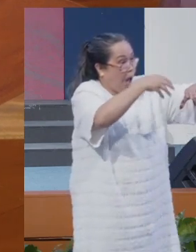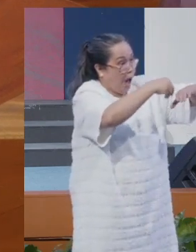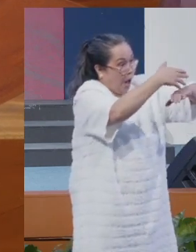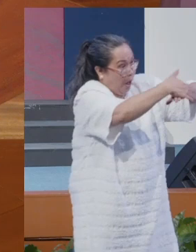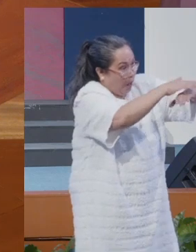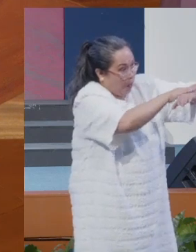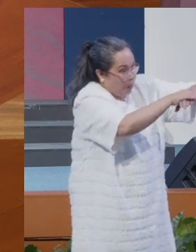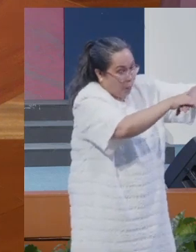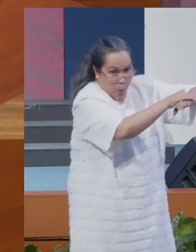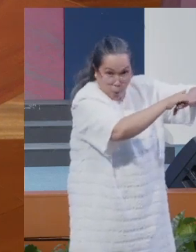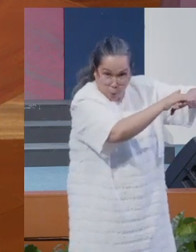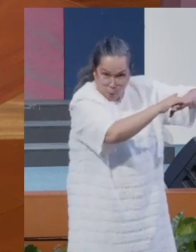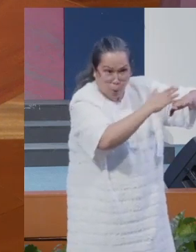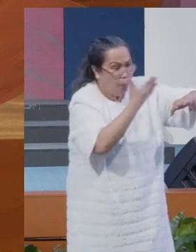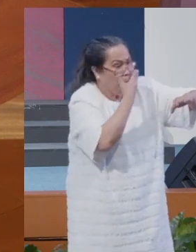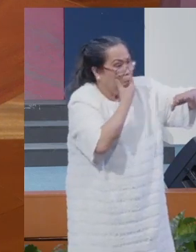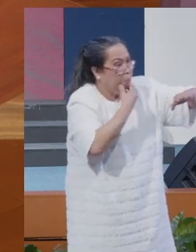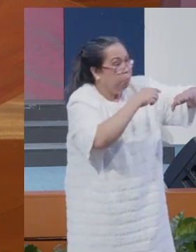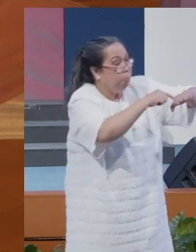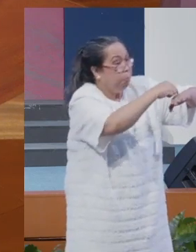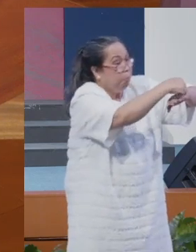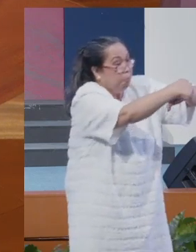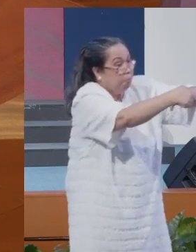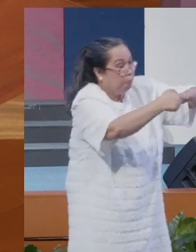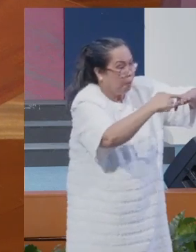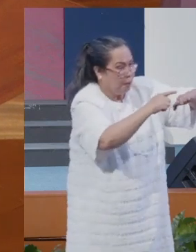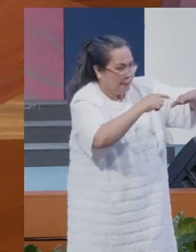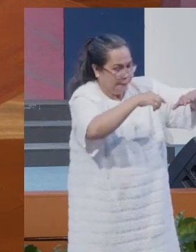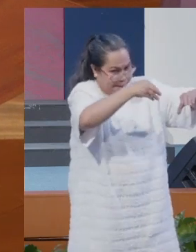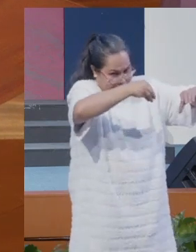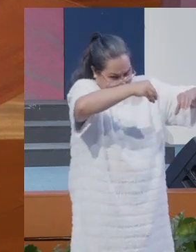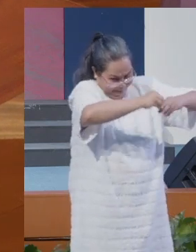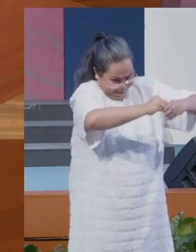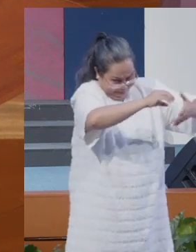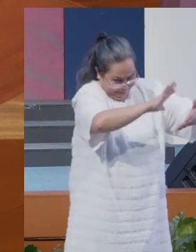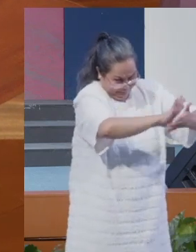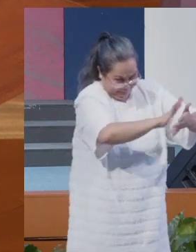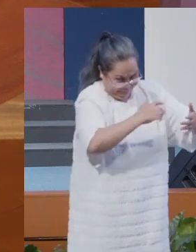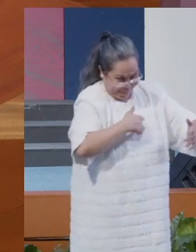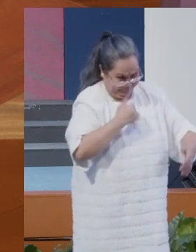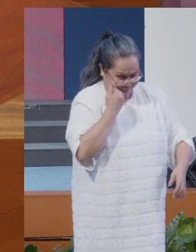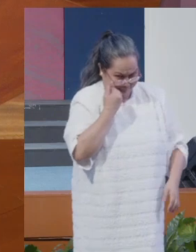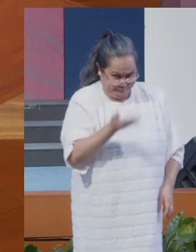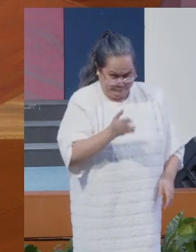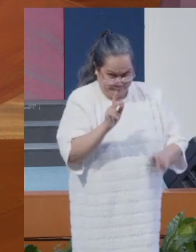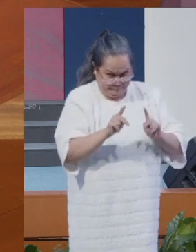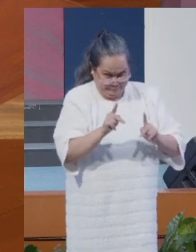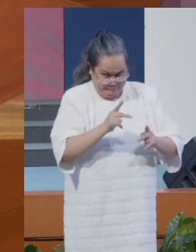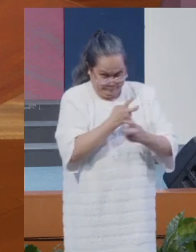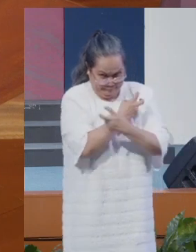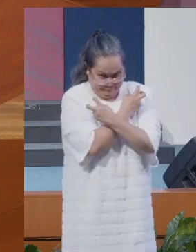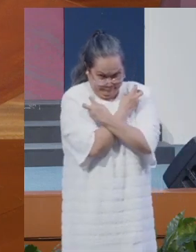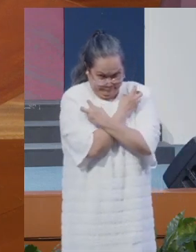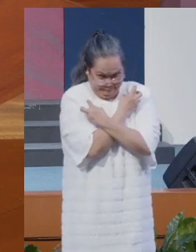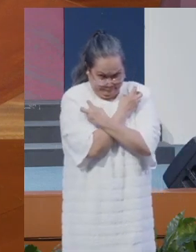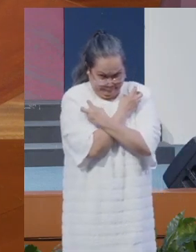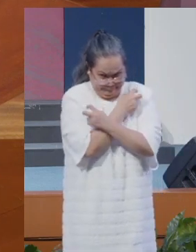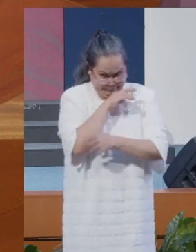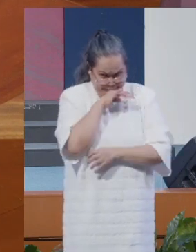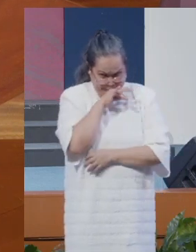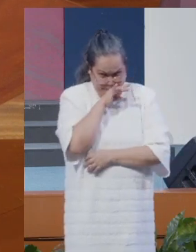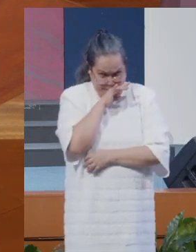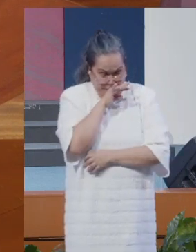outwardly appear beautiful, but within are full of dead people's bones and all uncleanness. So you